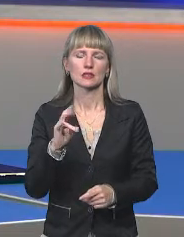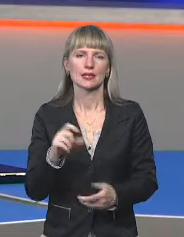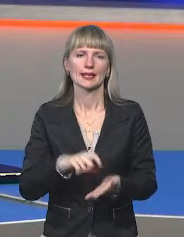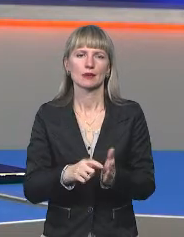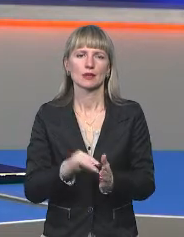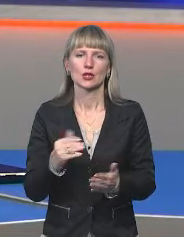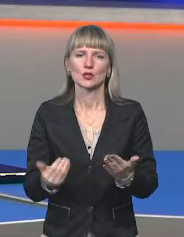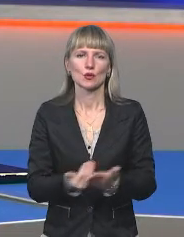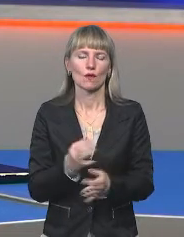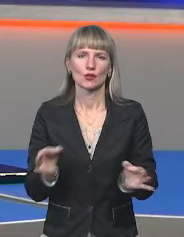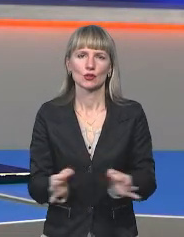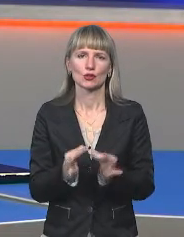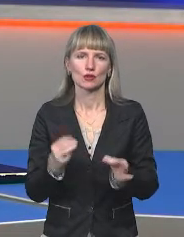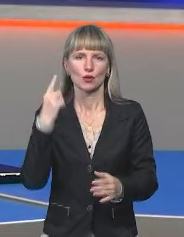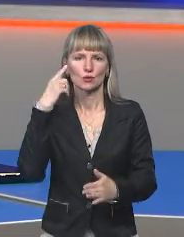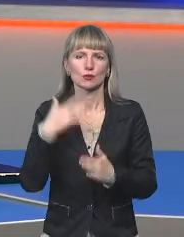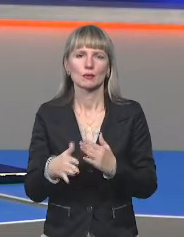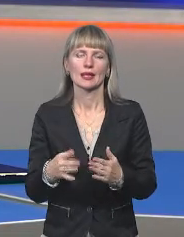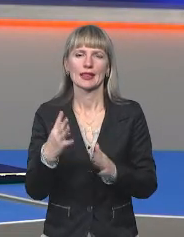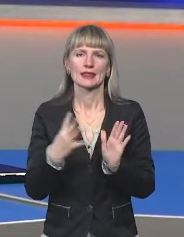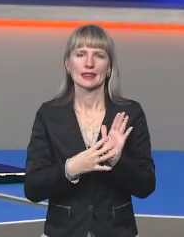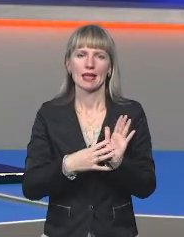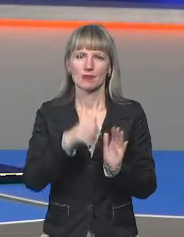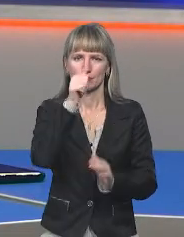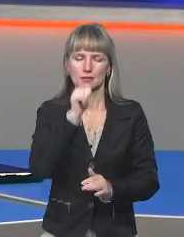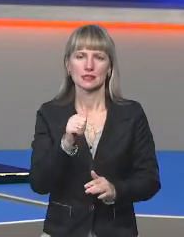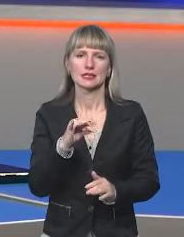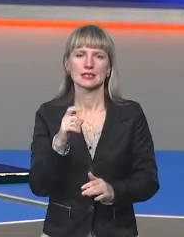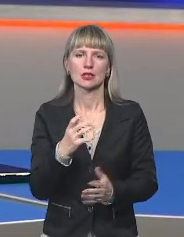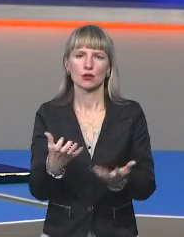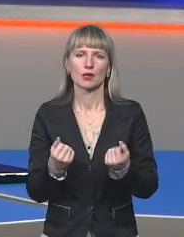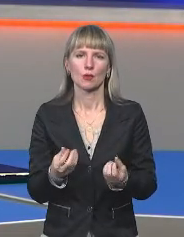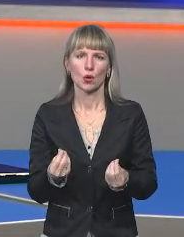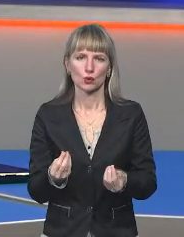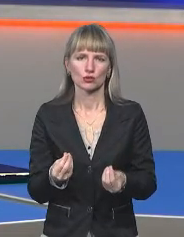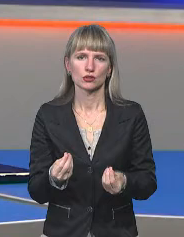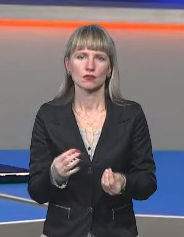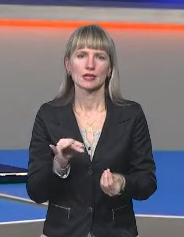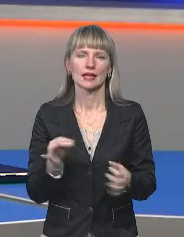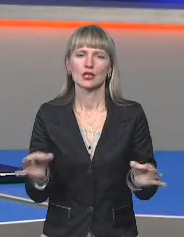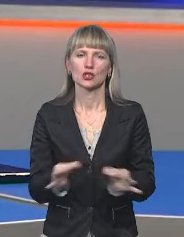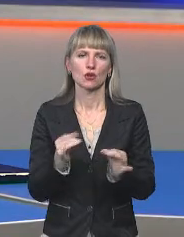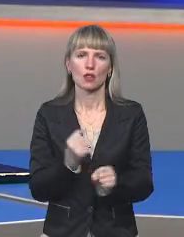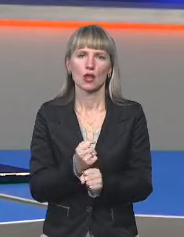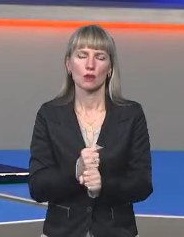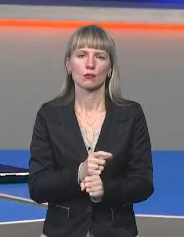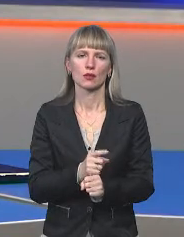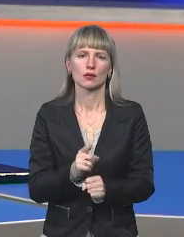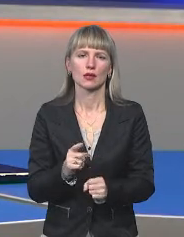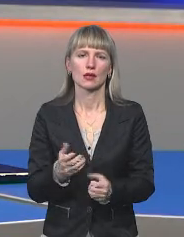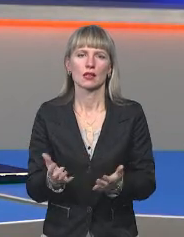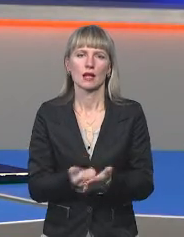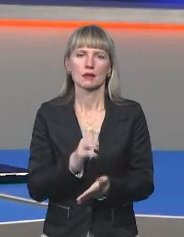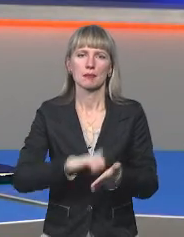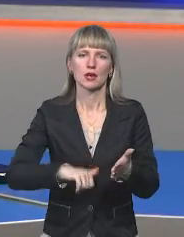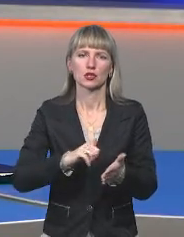знов нічого. Розумієте, 9 місяців з отримання коштів і не робити нічого, або знаходити приводи